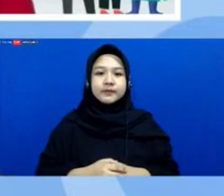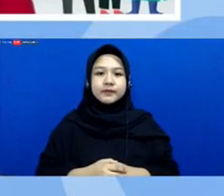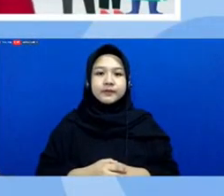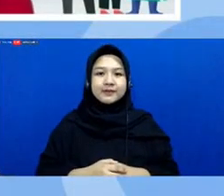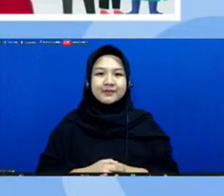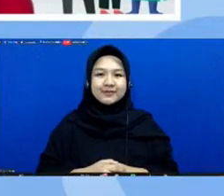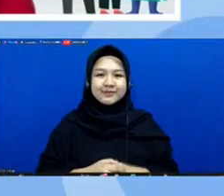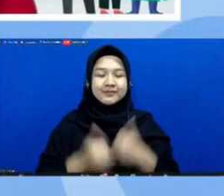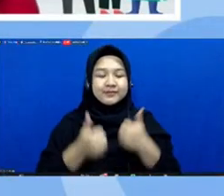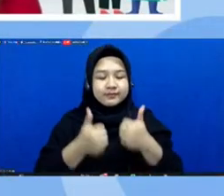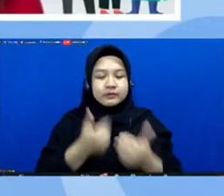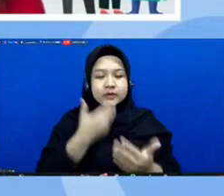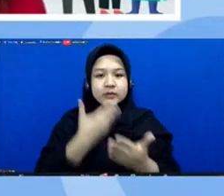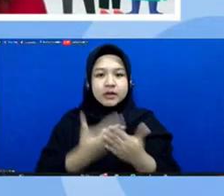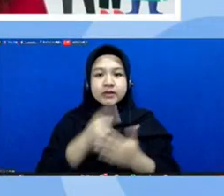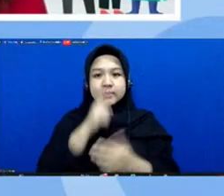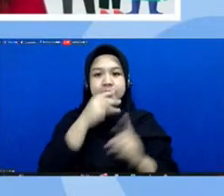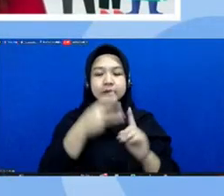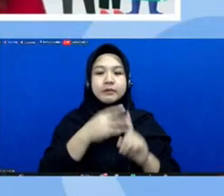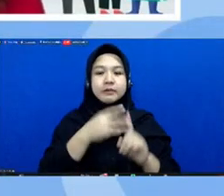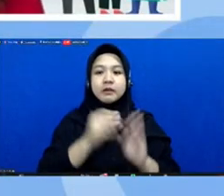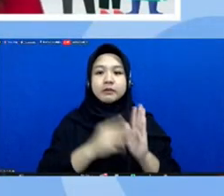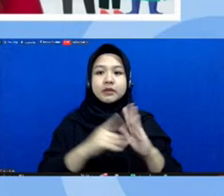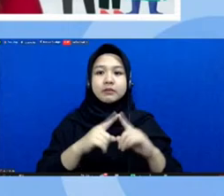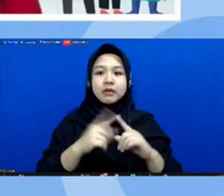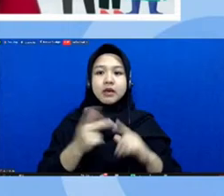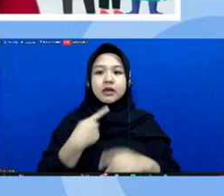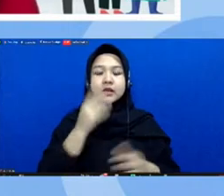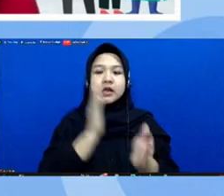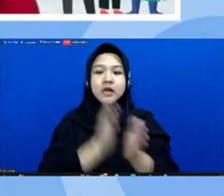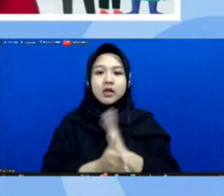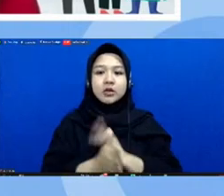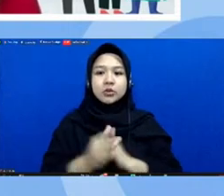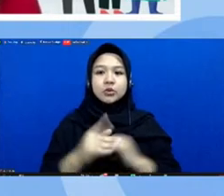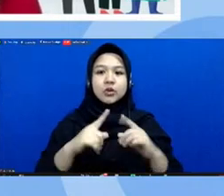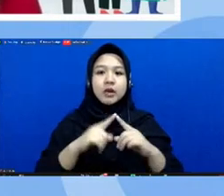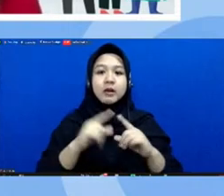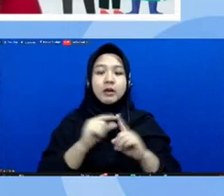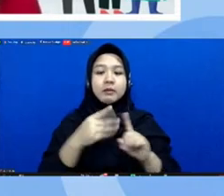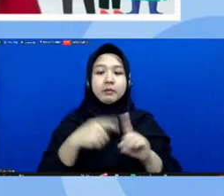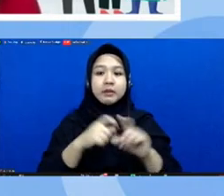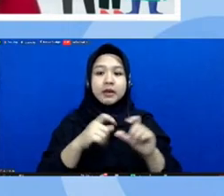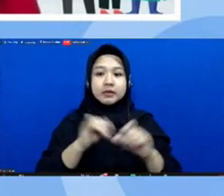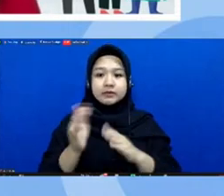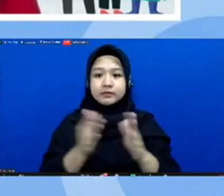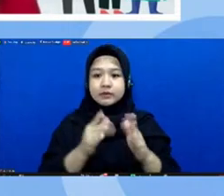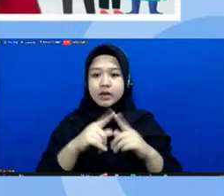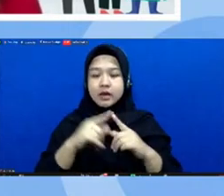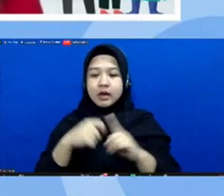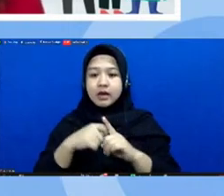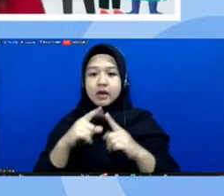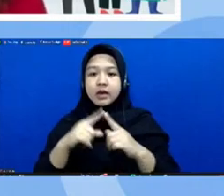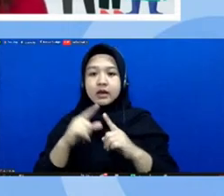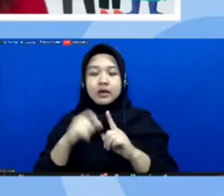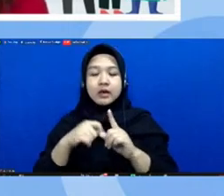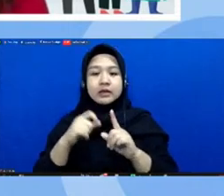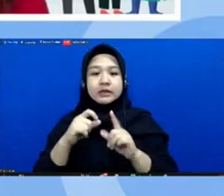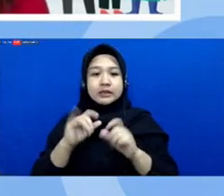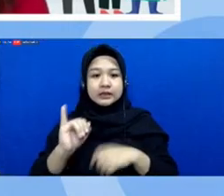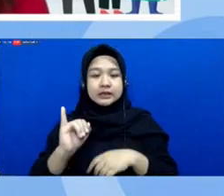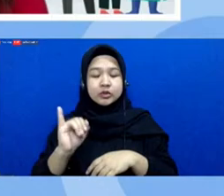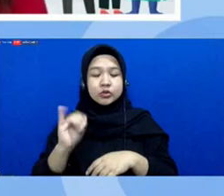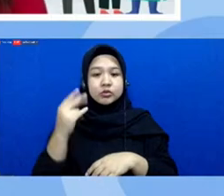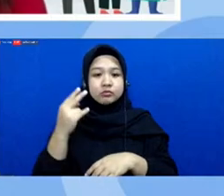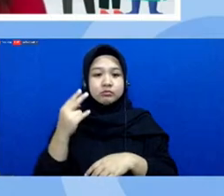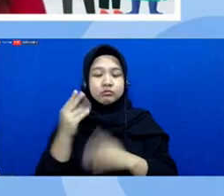Baik. Terima kasih, Pak Bima. Kita akan langsung dari Apeksi, kita akan ke Apkasi. Sudah ada Ketua Dewan Pengurus Asosiasi Pemerintah Kabupaten Seluruh